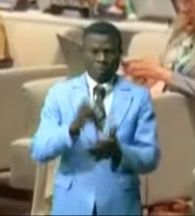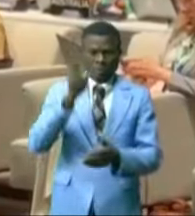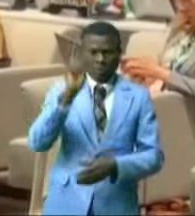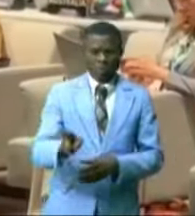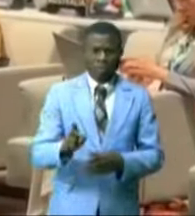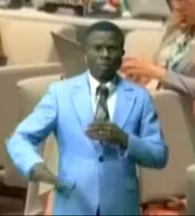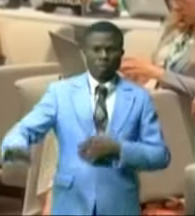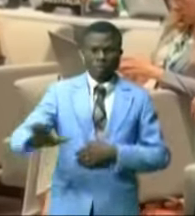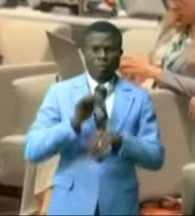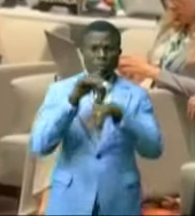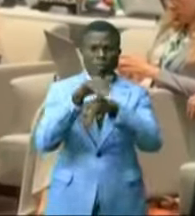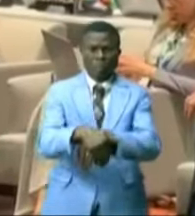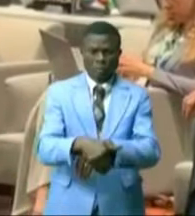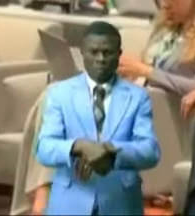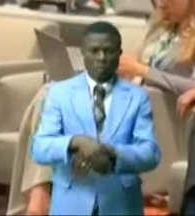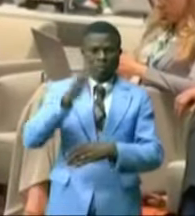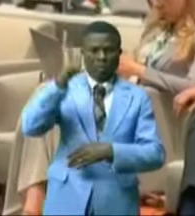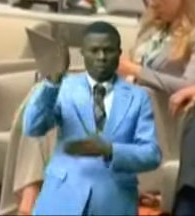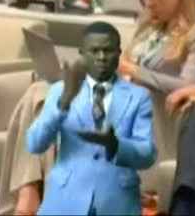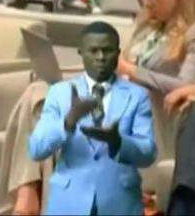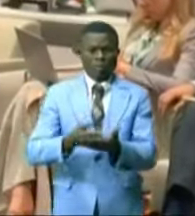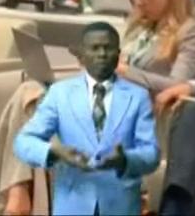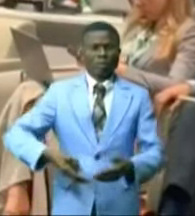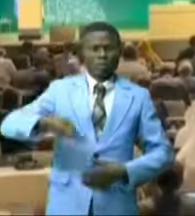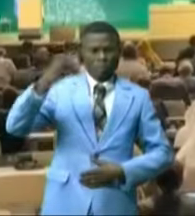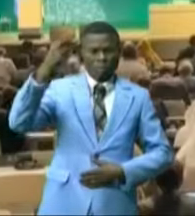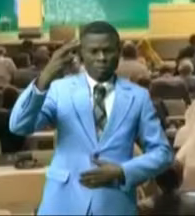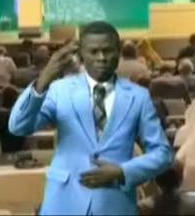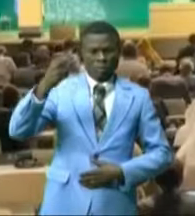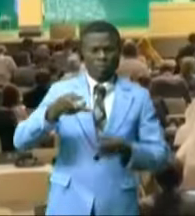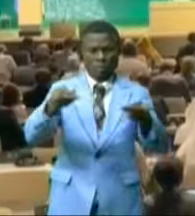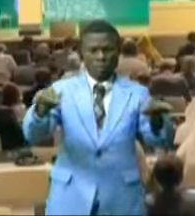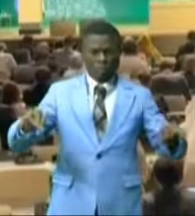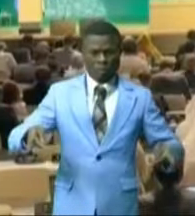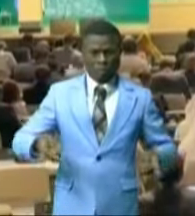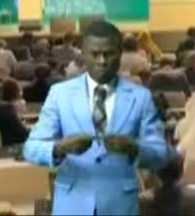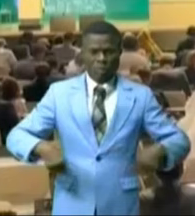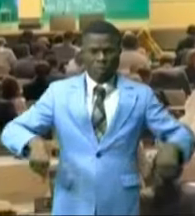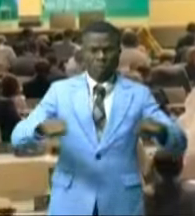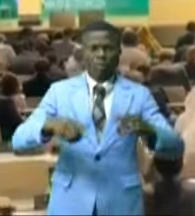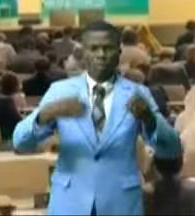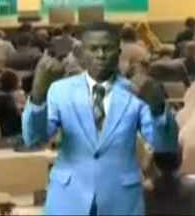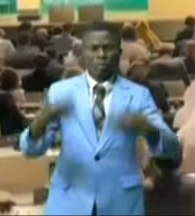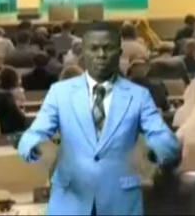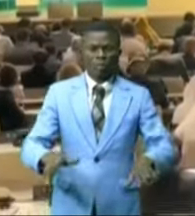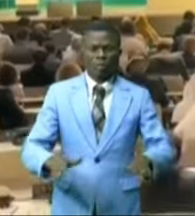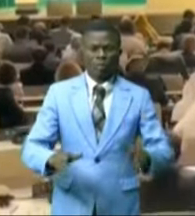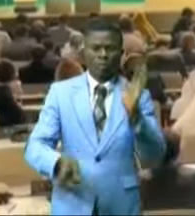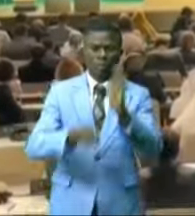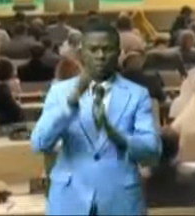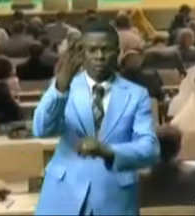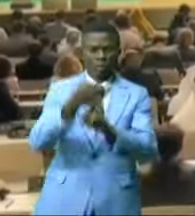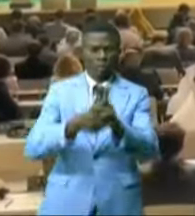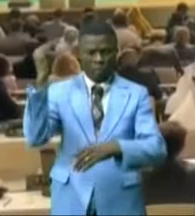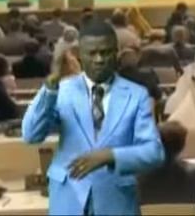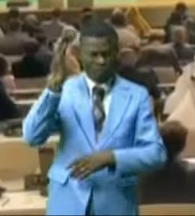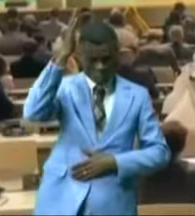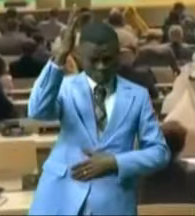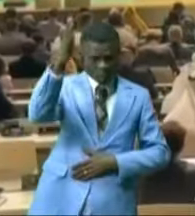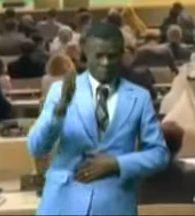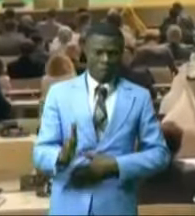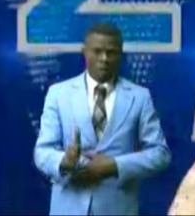200 pays prennent part à 6 assises de haute portée environnementale qui vont se clôturer le 12 décembre prochain.